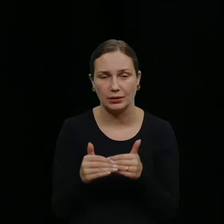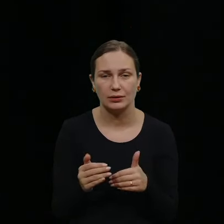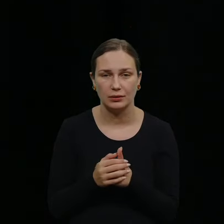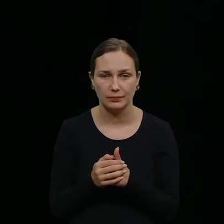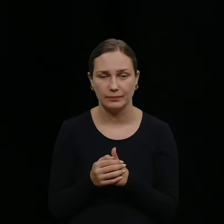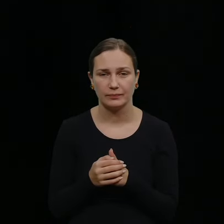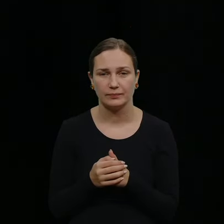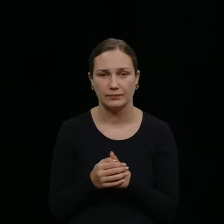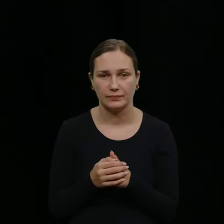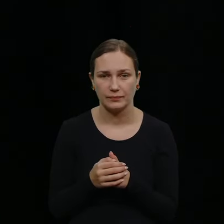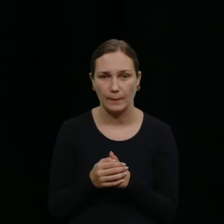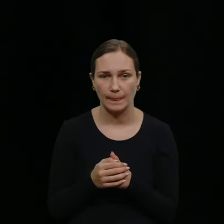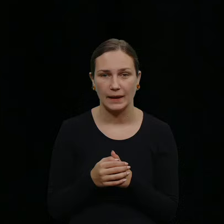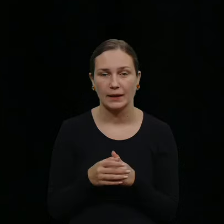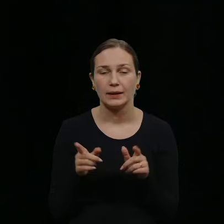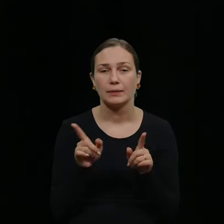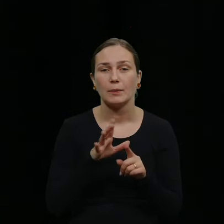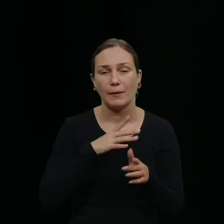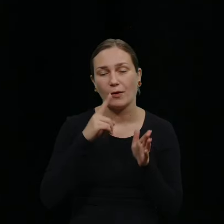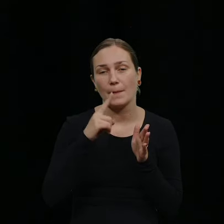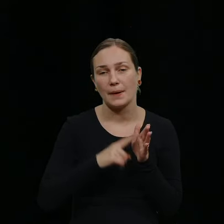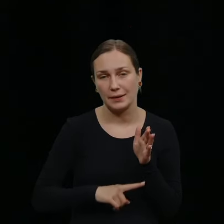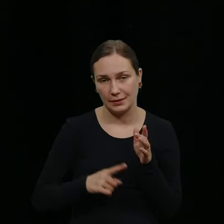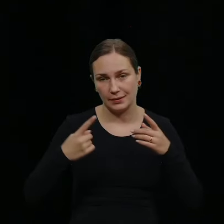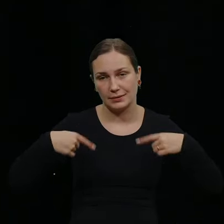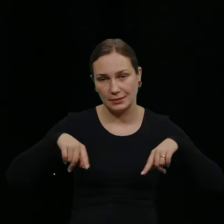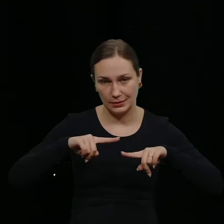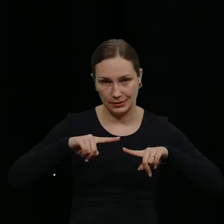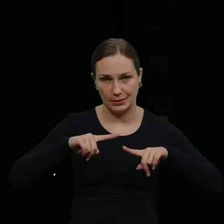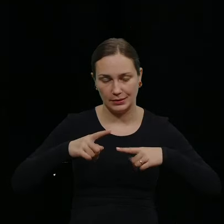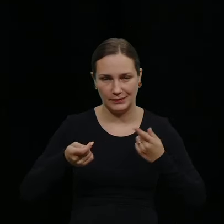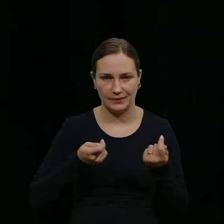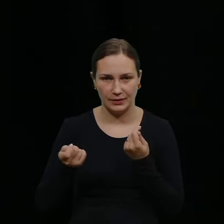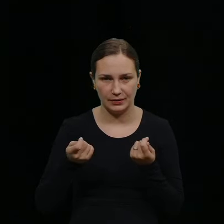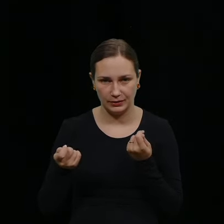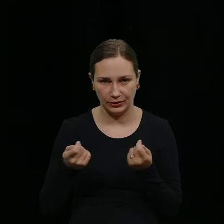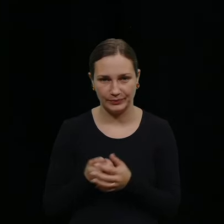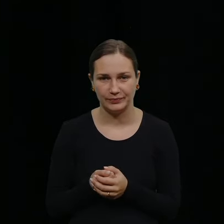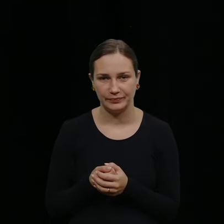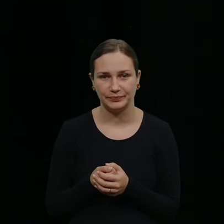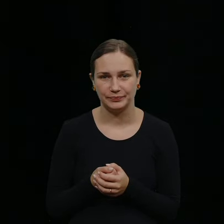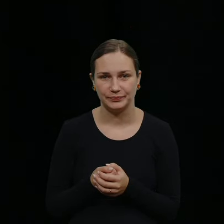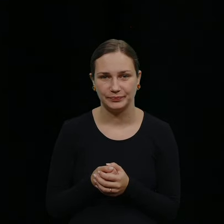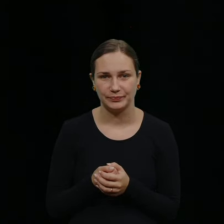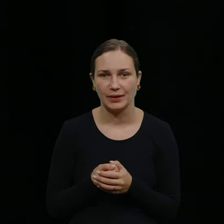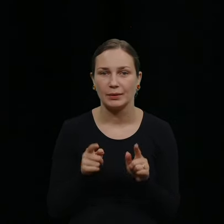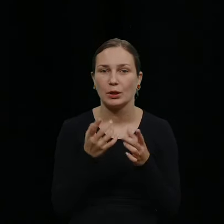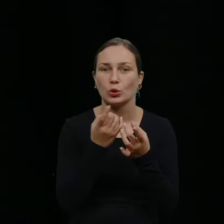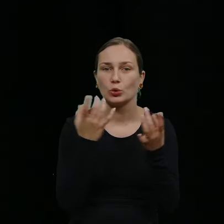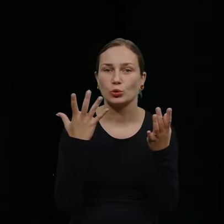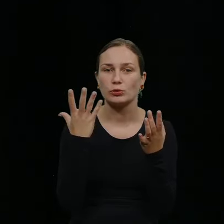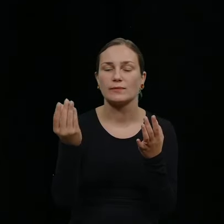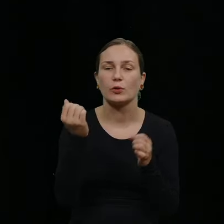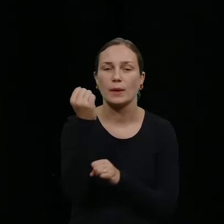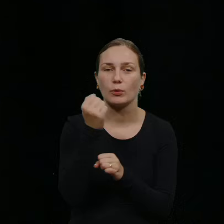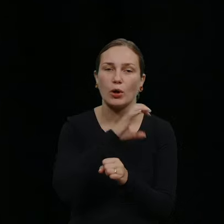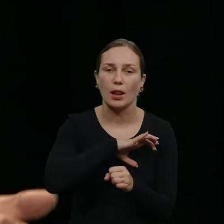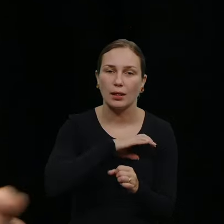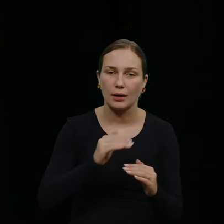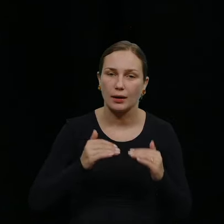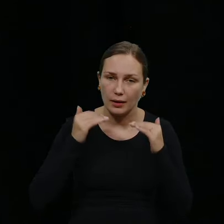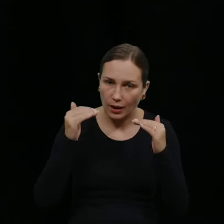jau buvo patikėta man tai sričiai vadovauti. Tai ir kultūros darbuotojų algų kėlimas